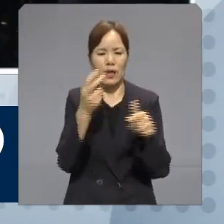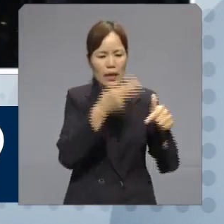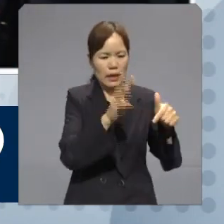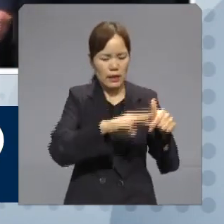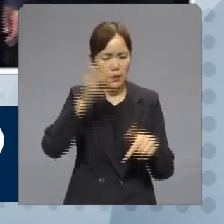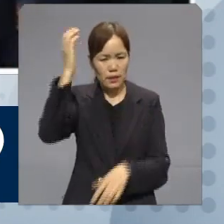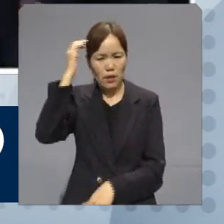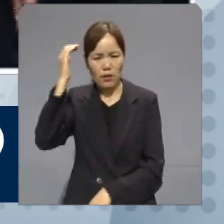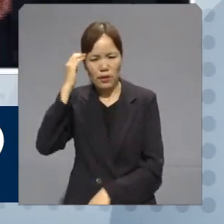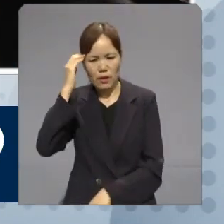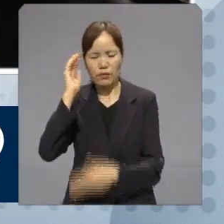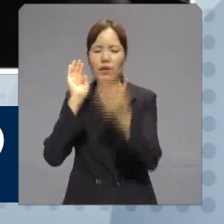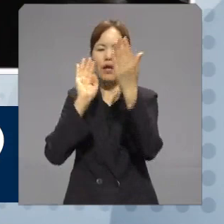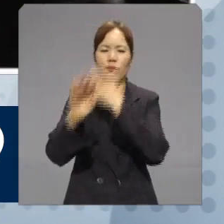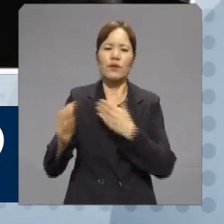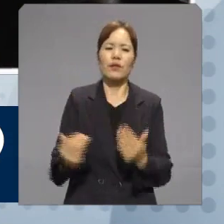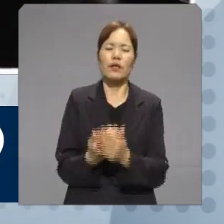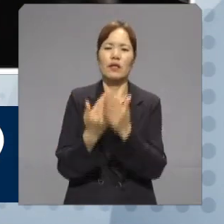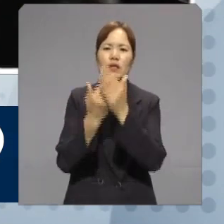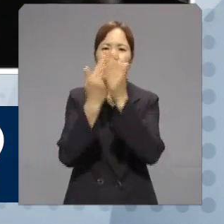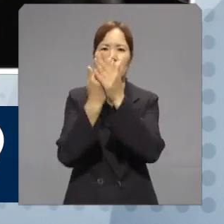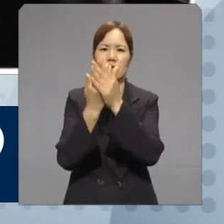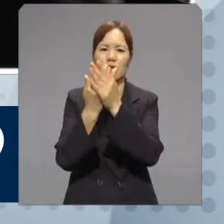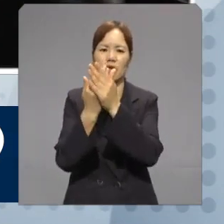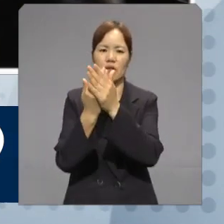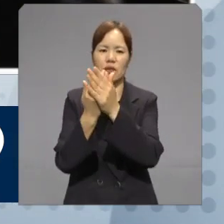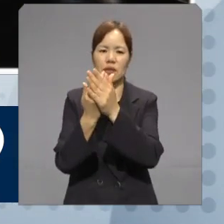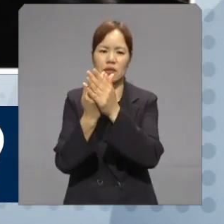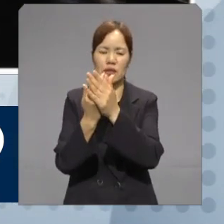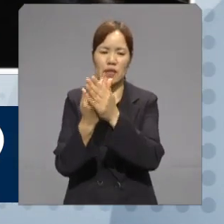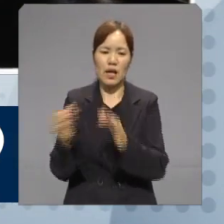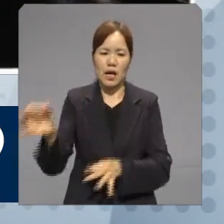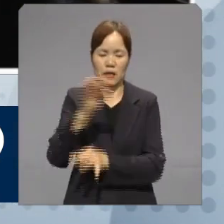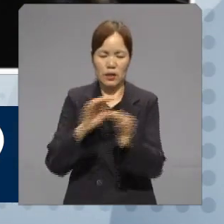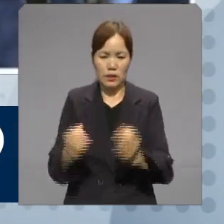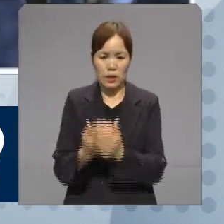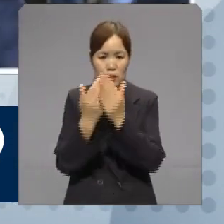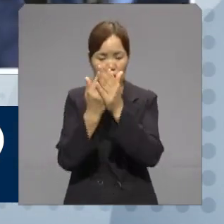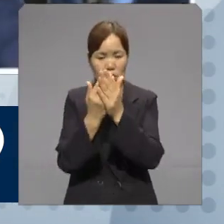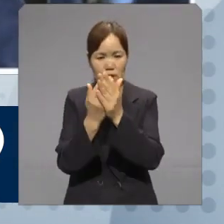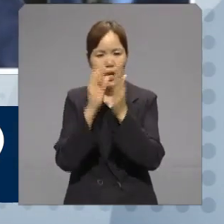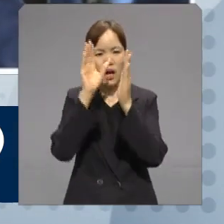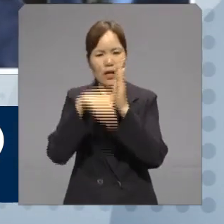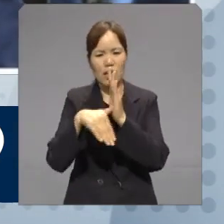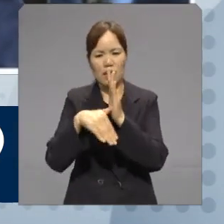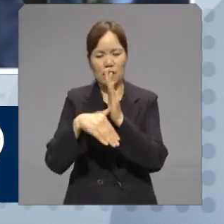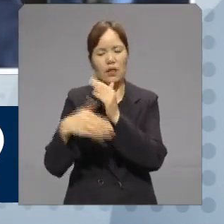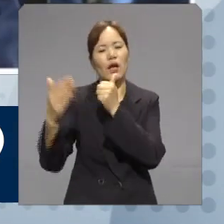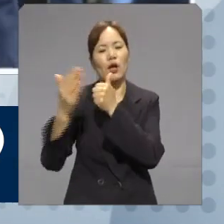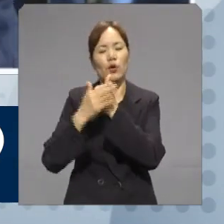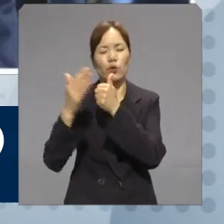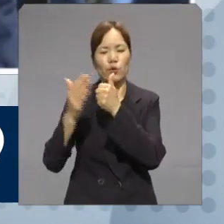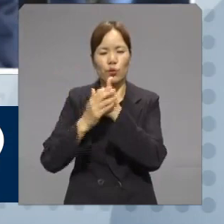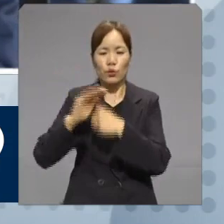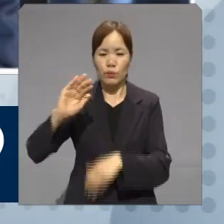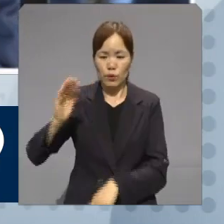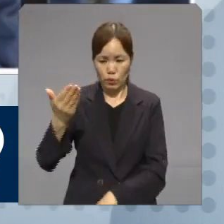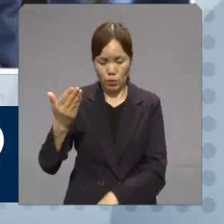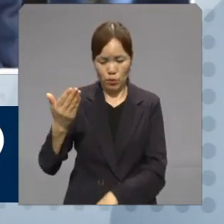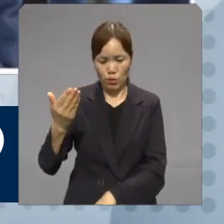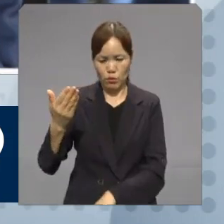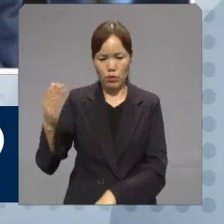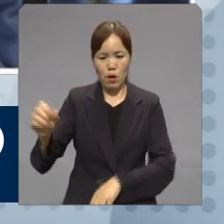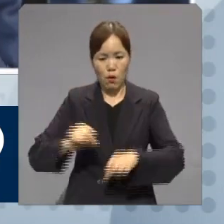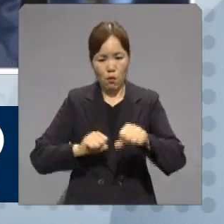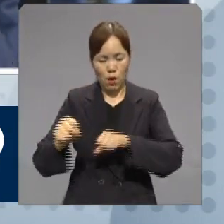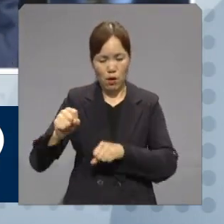대한민국의 미래 성장 경 경제 성장을 이렇게 나가는데 역할을 해주도록 하는 것이 필요합니다